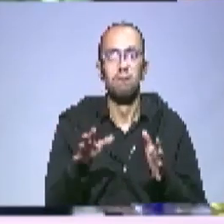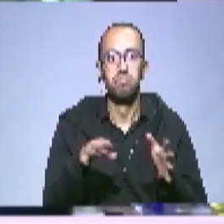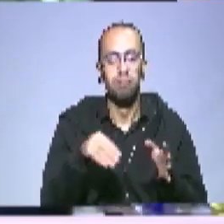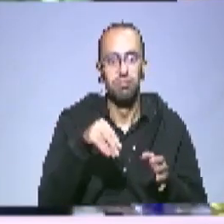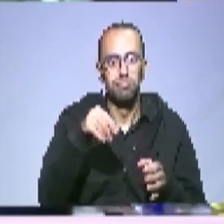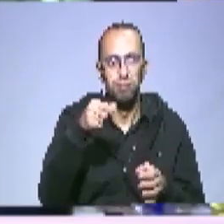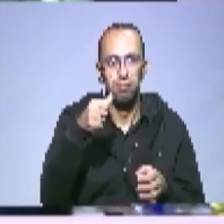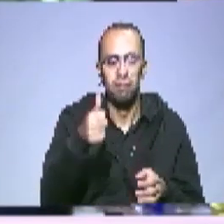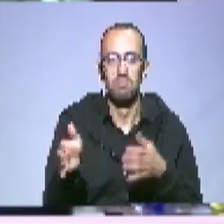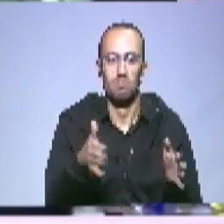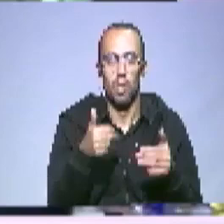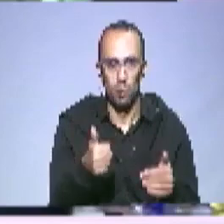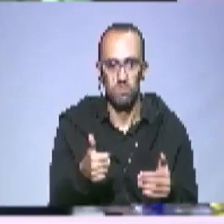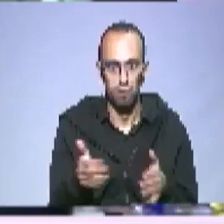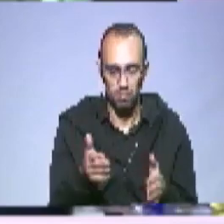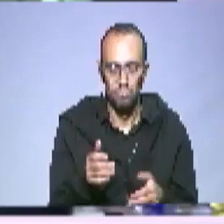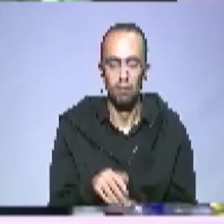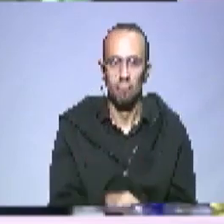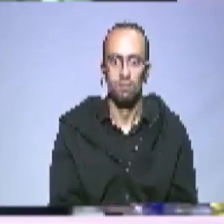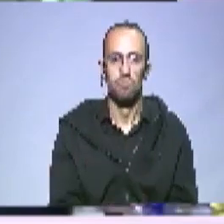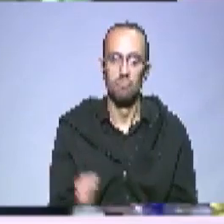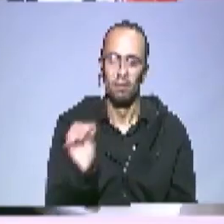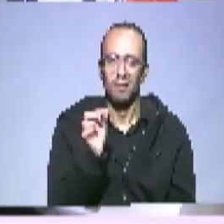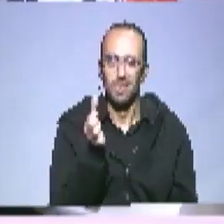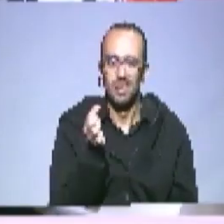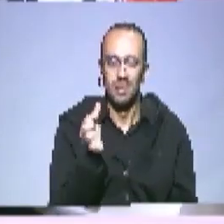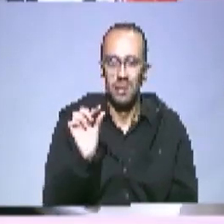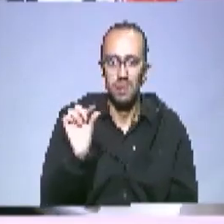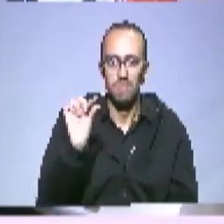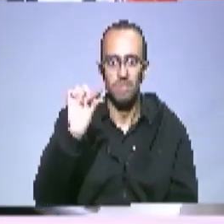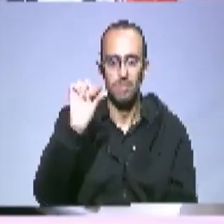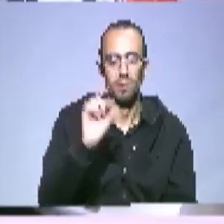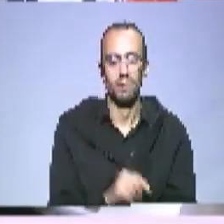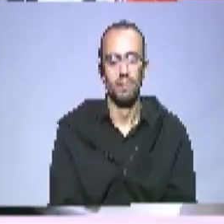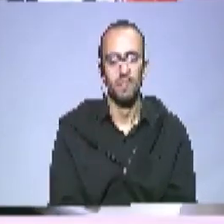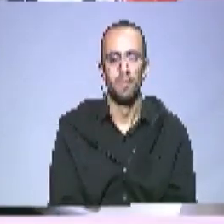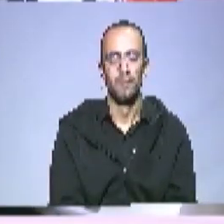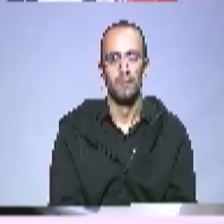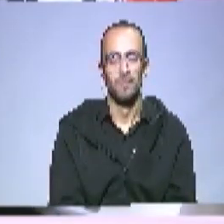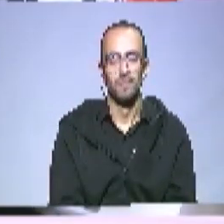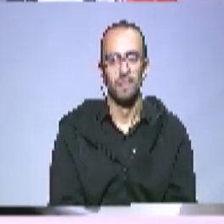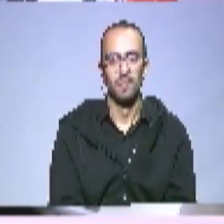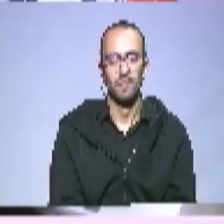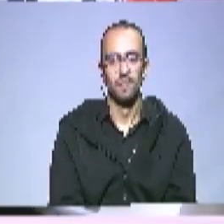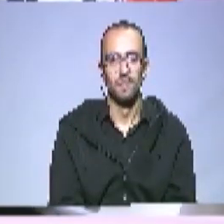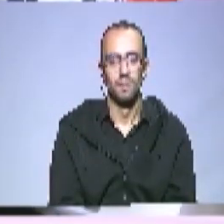كده. ونبتدي ننزل بيهم حبه حبه. على ال